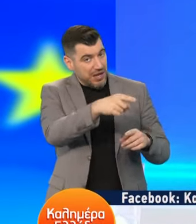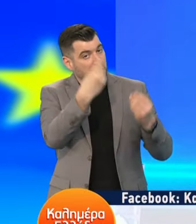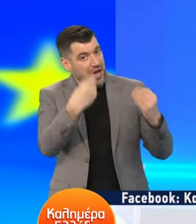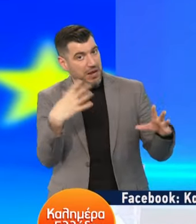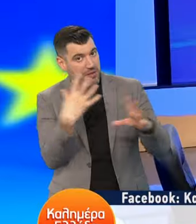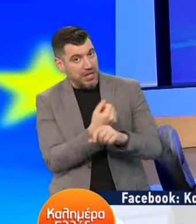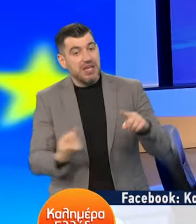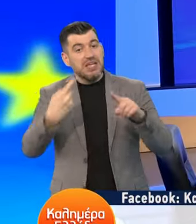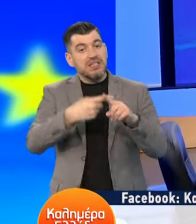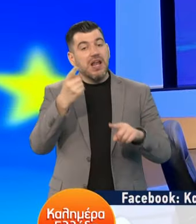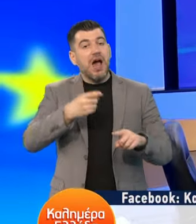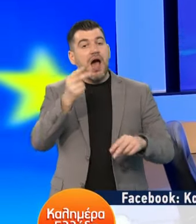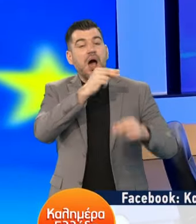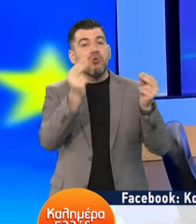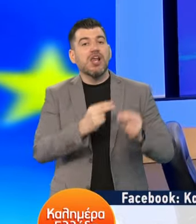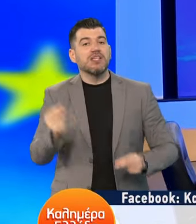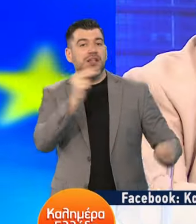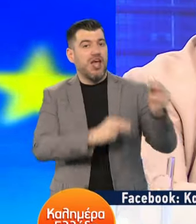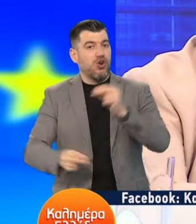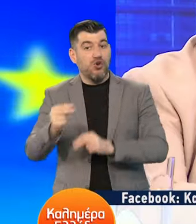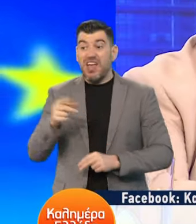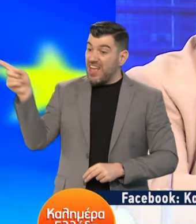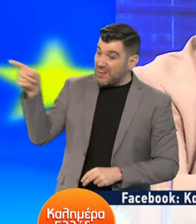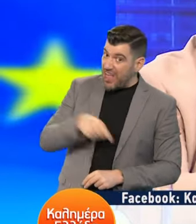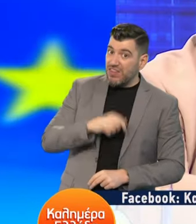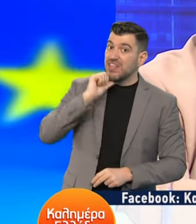εκλογών την Κυριακή. Να έρθουν όλοι στις 8 η ώρα το βράδυ